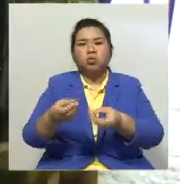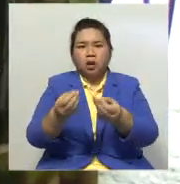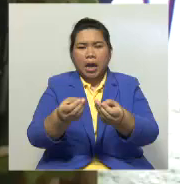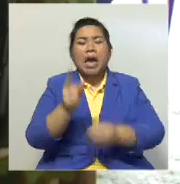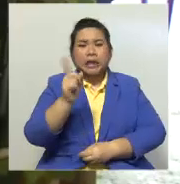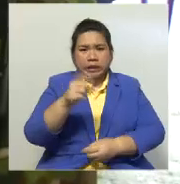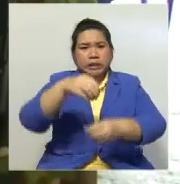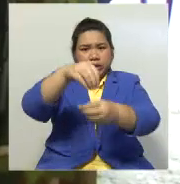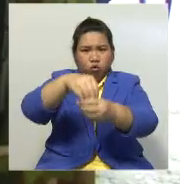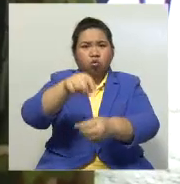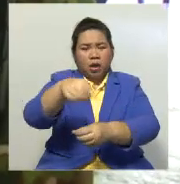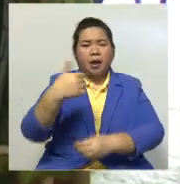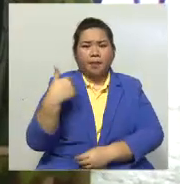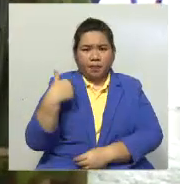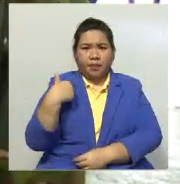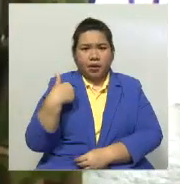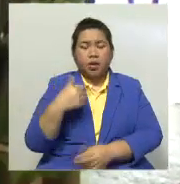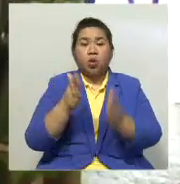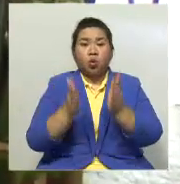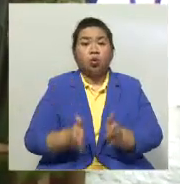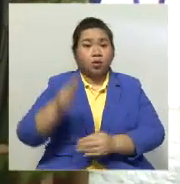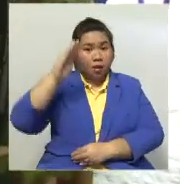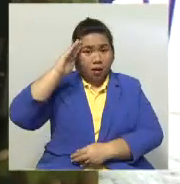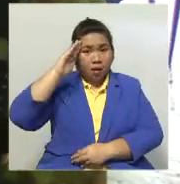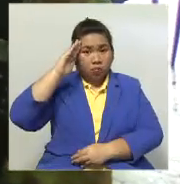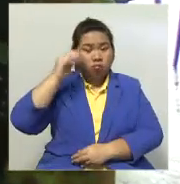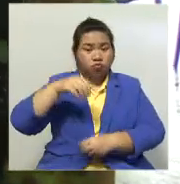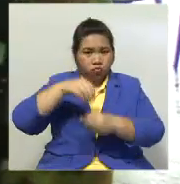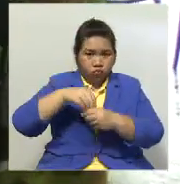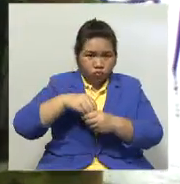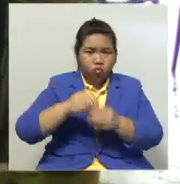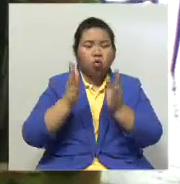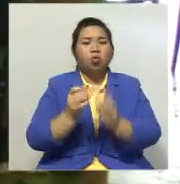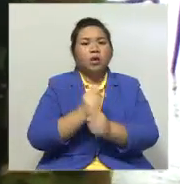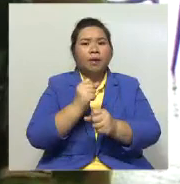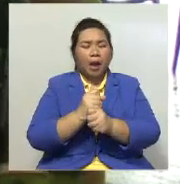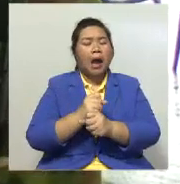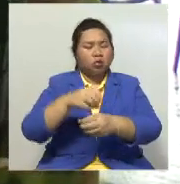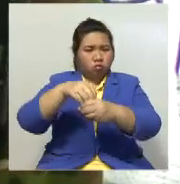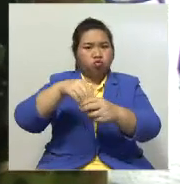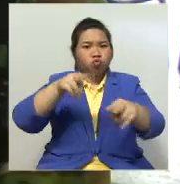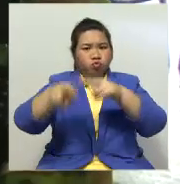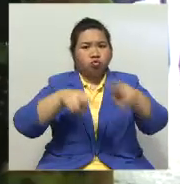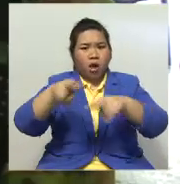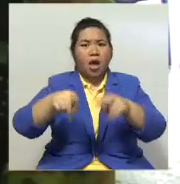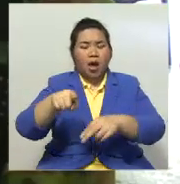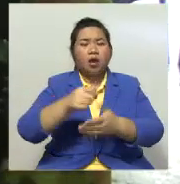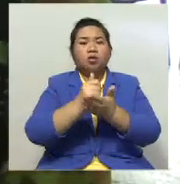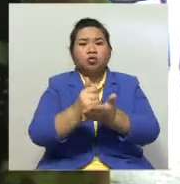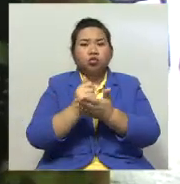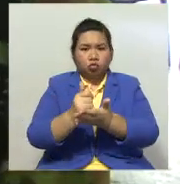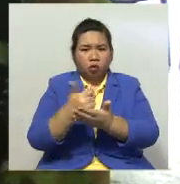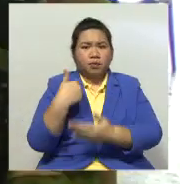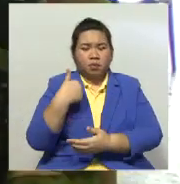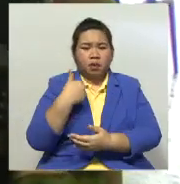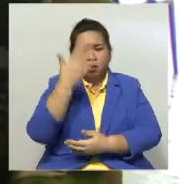ในก็มีเจ้าที่ทหารนะครับอสแล้วก็ป่าไม้เนี่ยก็คอยอยู่ร่วมกับชาวบ้